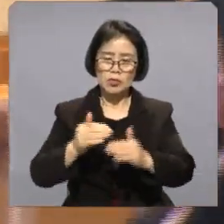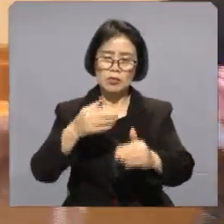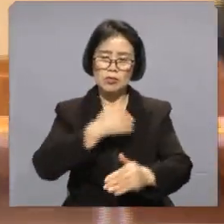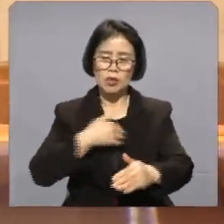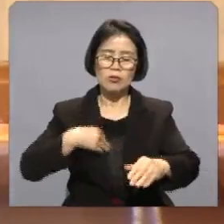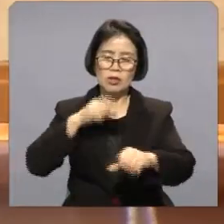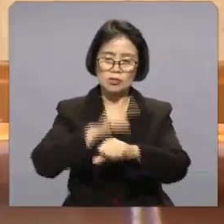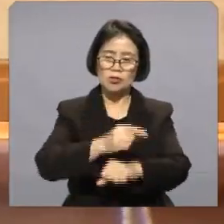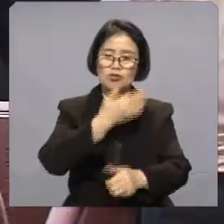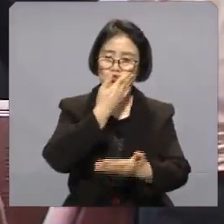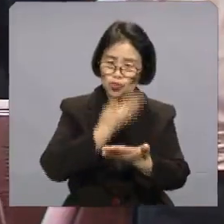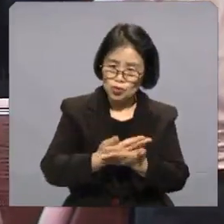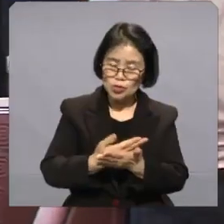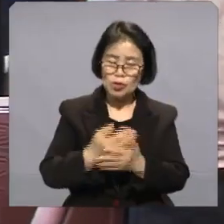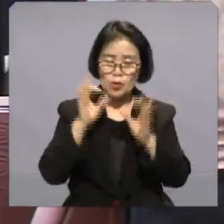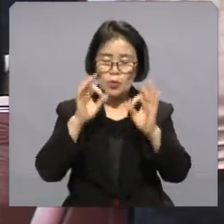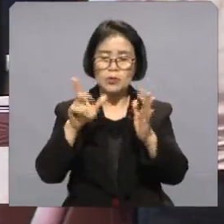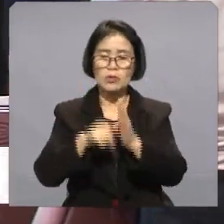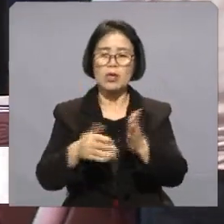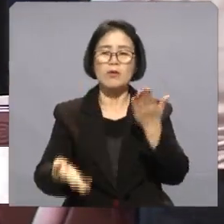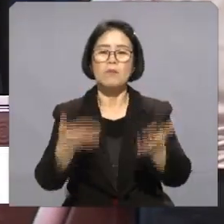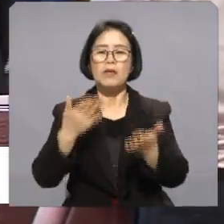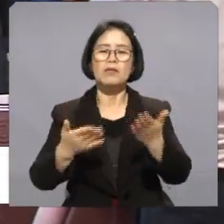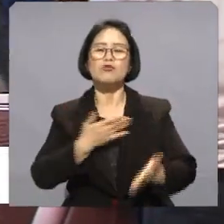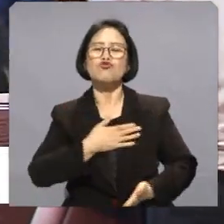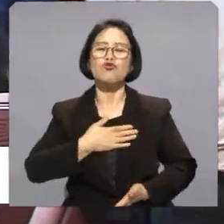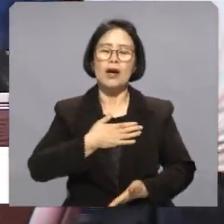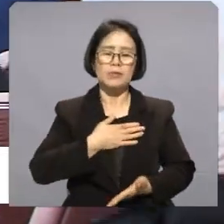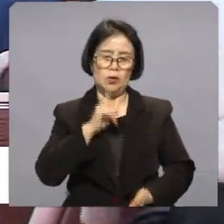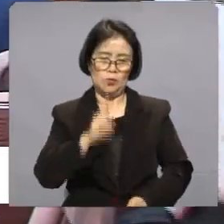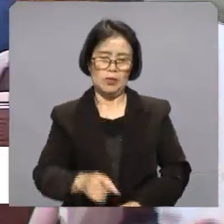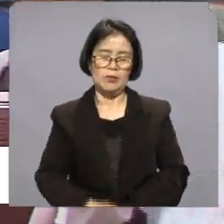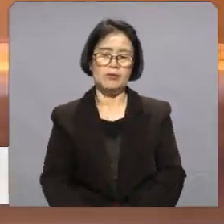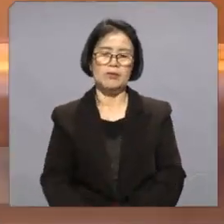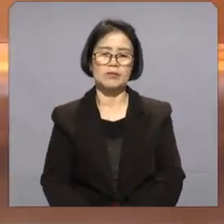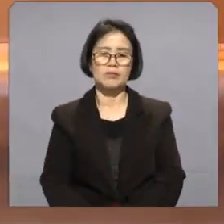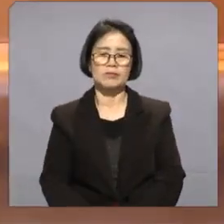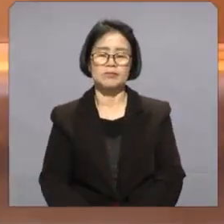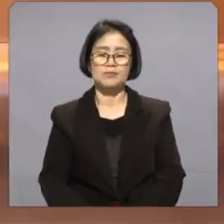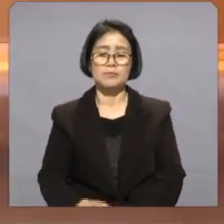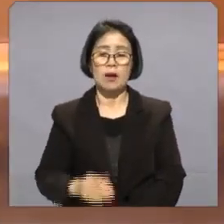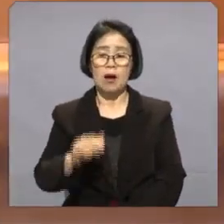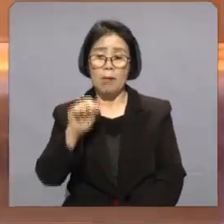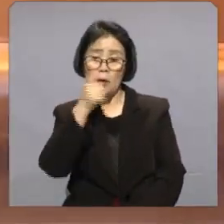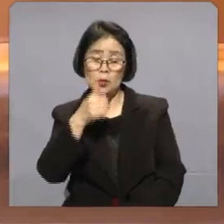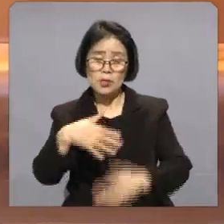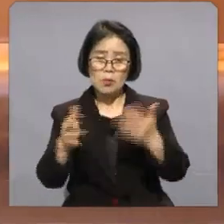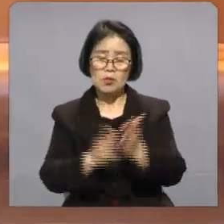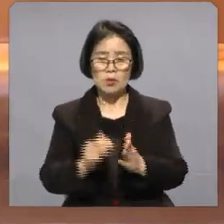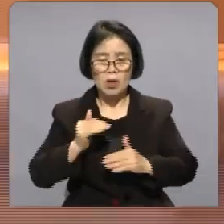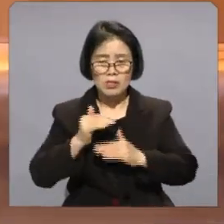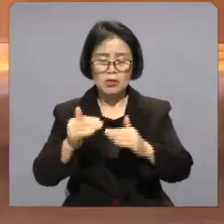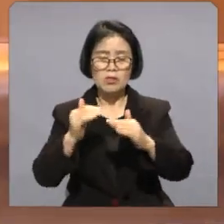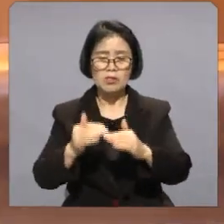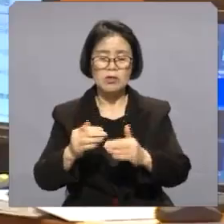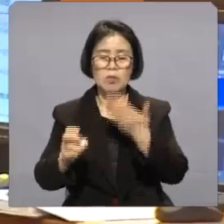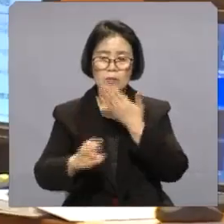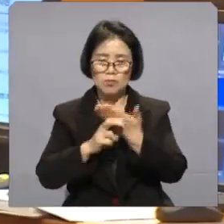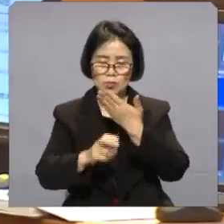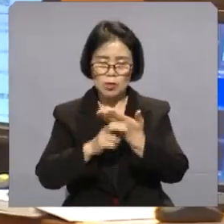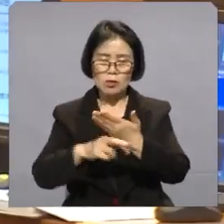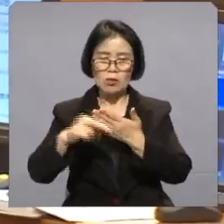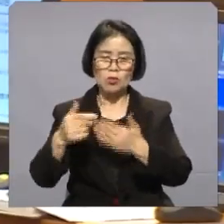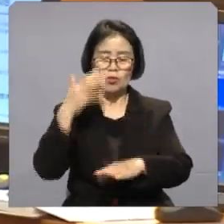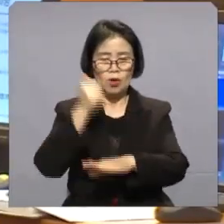정당성의 중요성에 비춰볼 때 이번 판단은 유감이라고 지적했고, 헌변은 과정과 절차가 헌법, 법률에 위배돼도